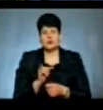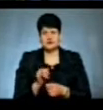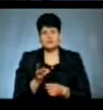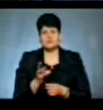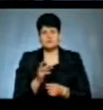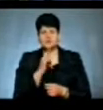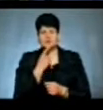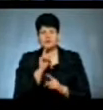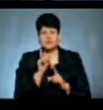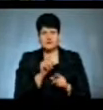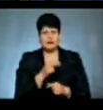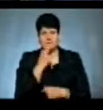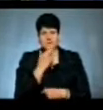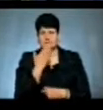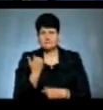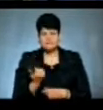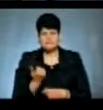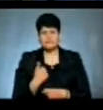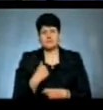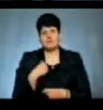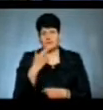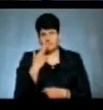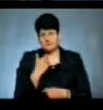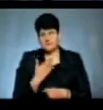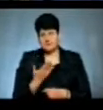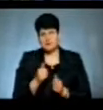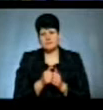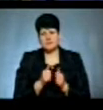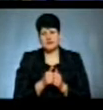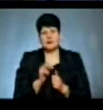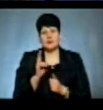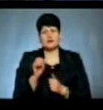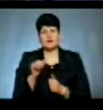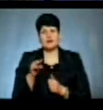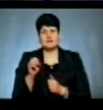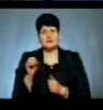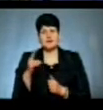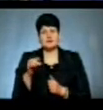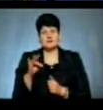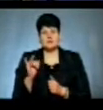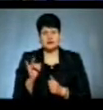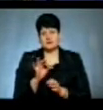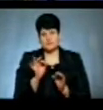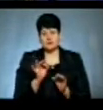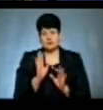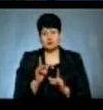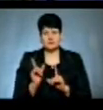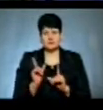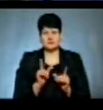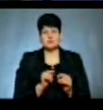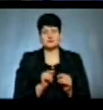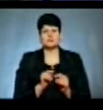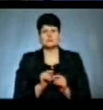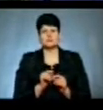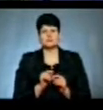бо ми ще не привикли. Ми привикли на біля кадедри, втім. Нічого б там добралися, там